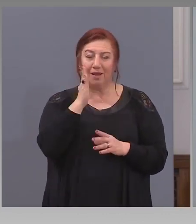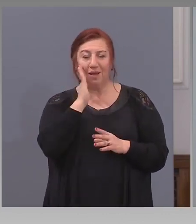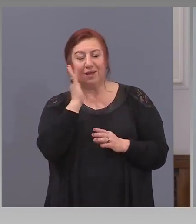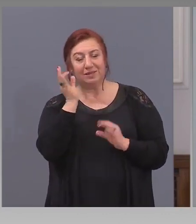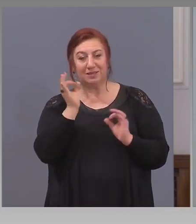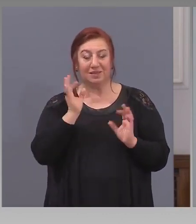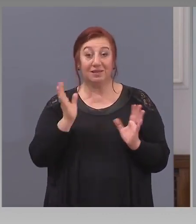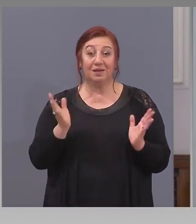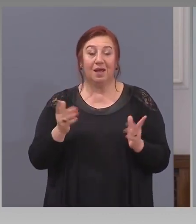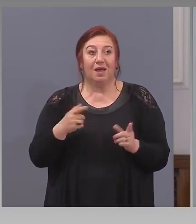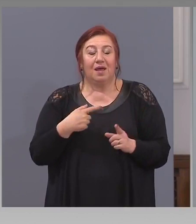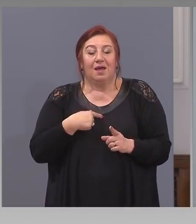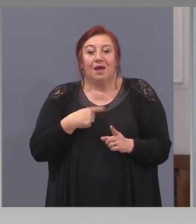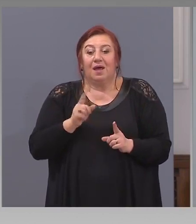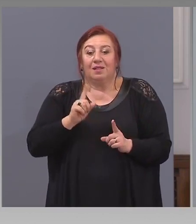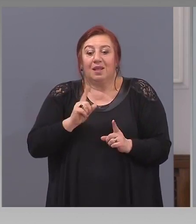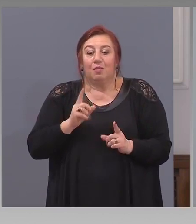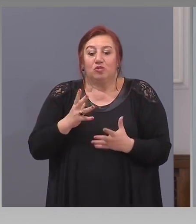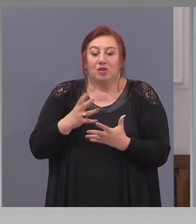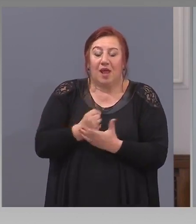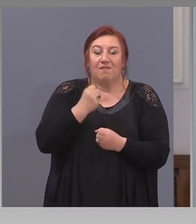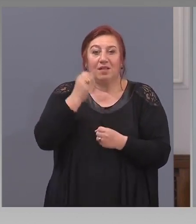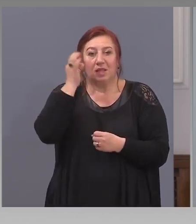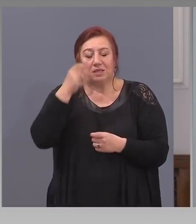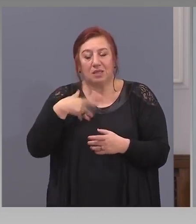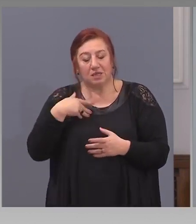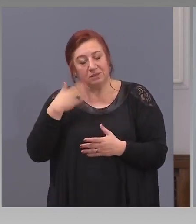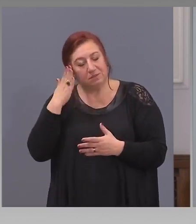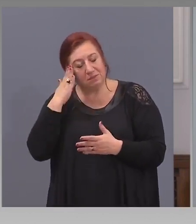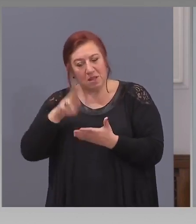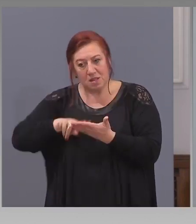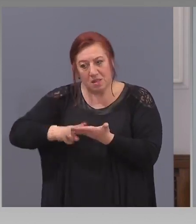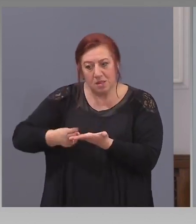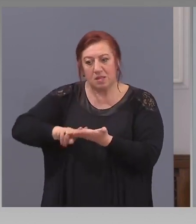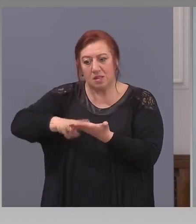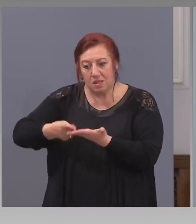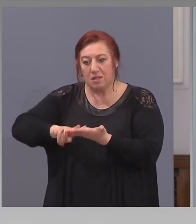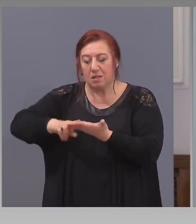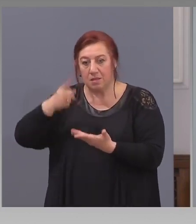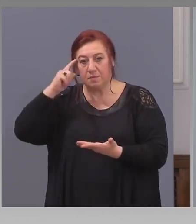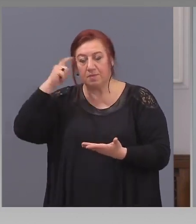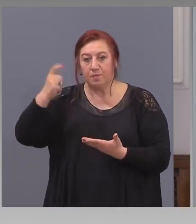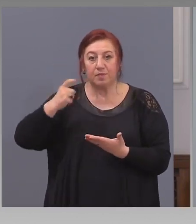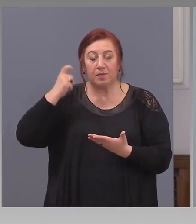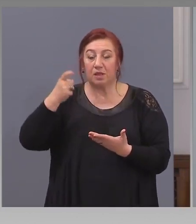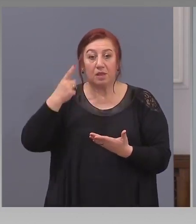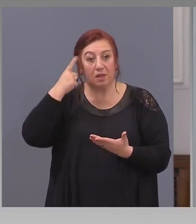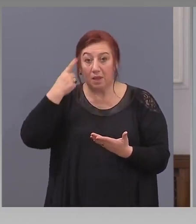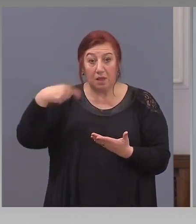лови, бе. Аз искам, а не мога. Защо мислиш, че тези хора не са ми